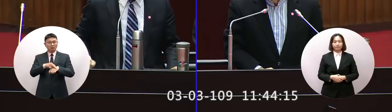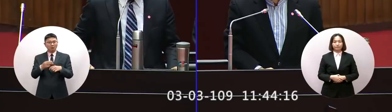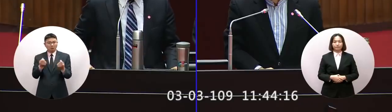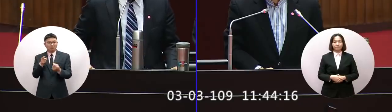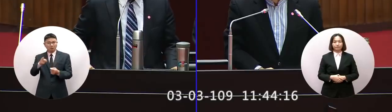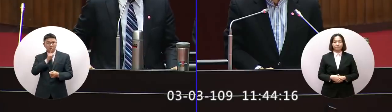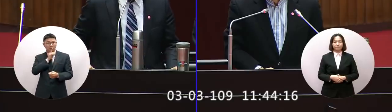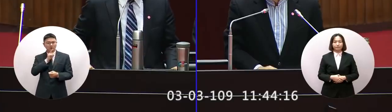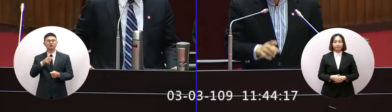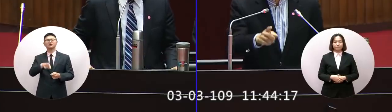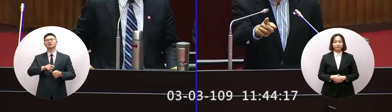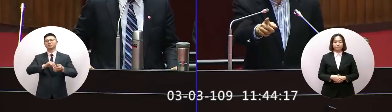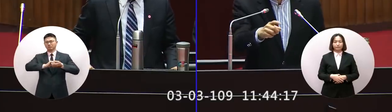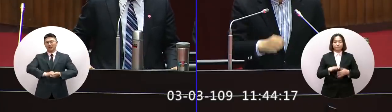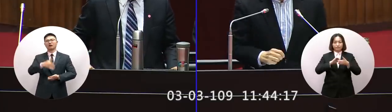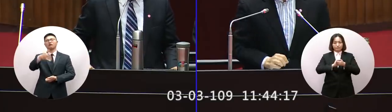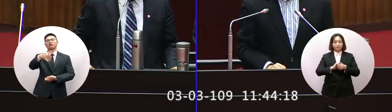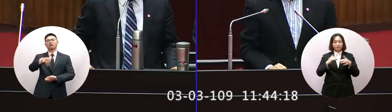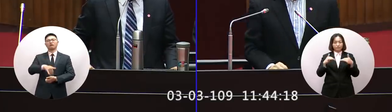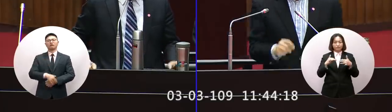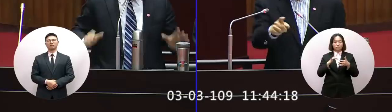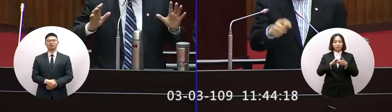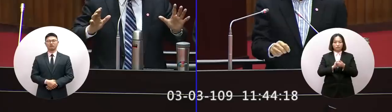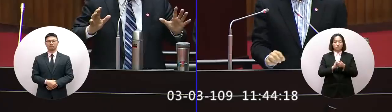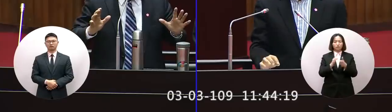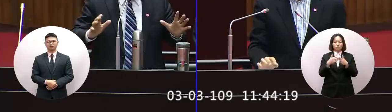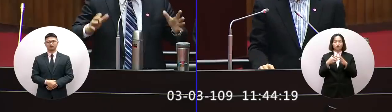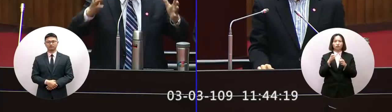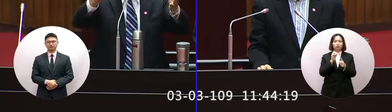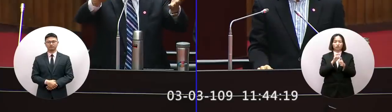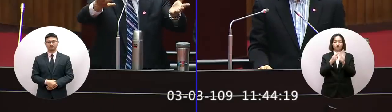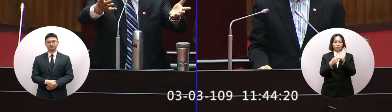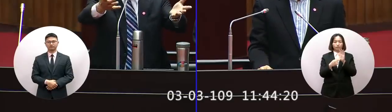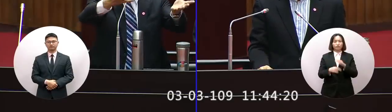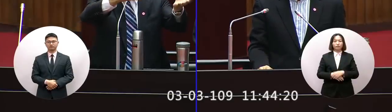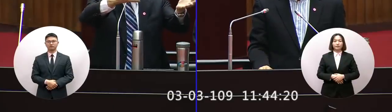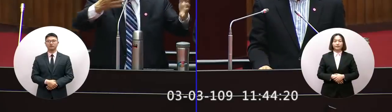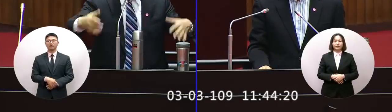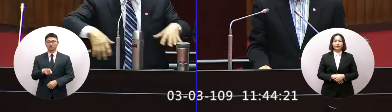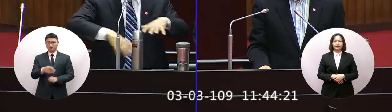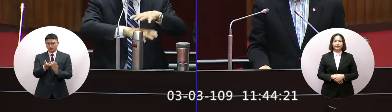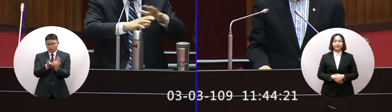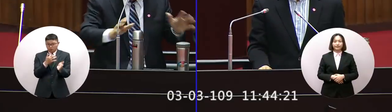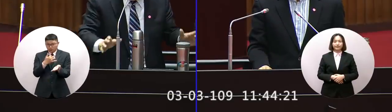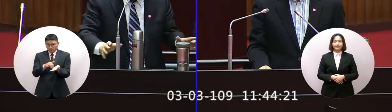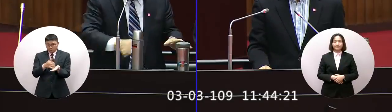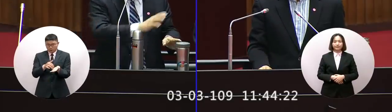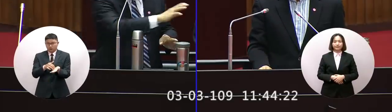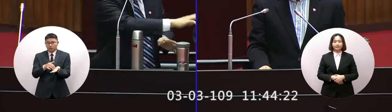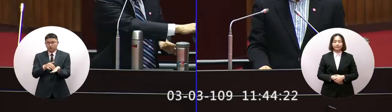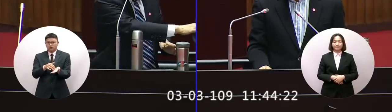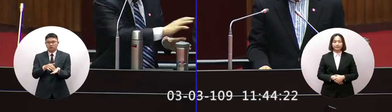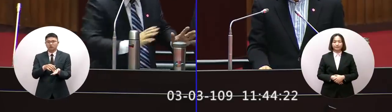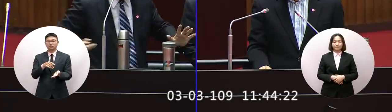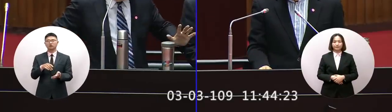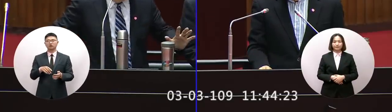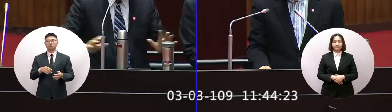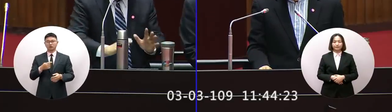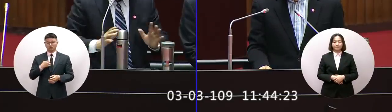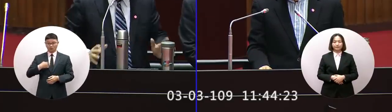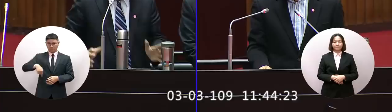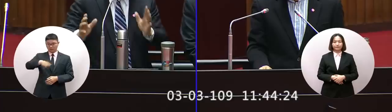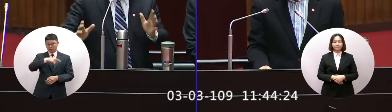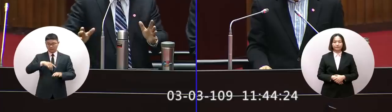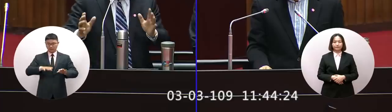要不然要不定案你定案你可以說一下嗎沒有這個就是我們要預算整個我們現在就是